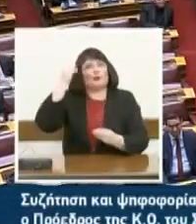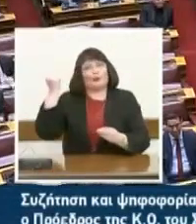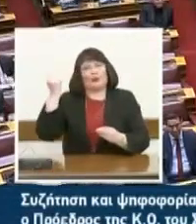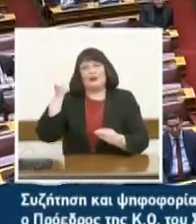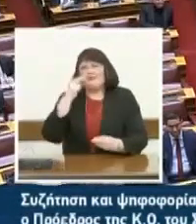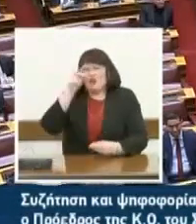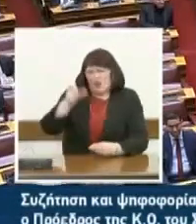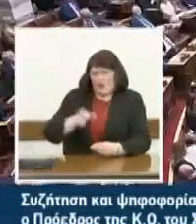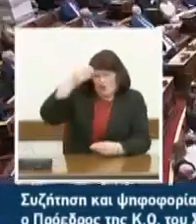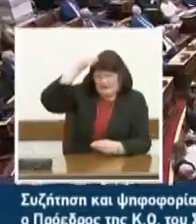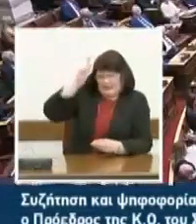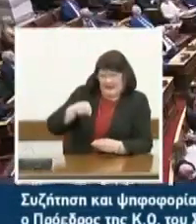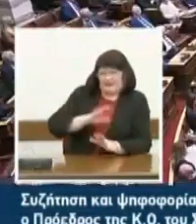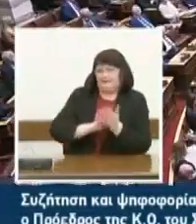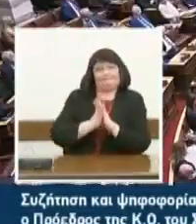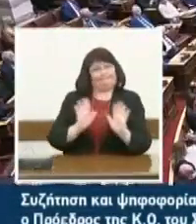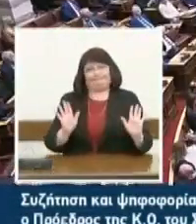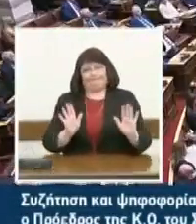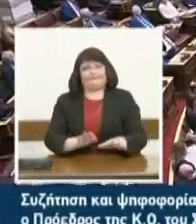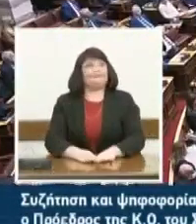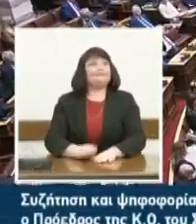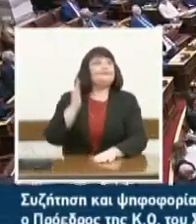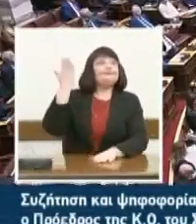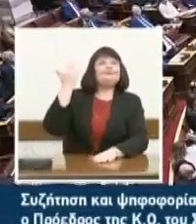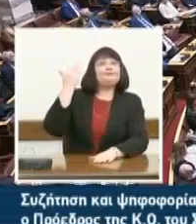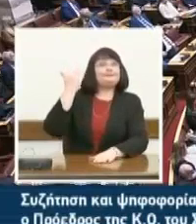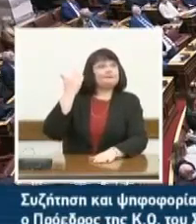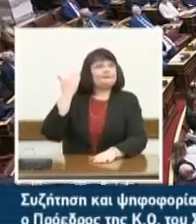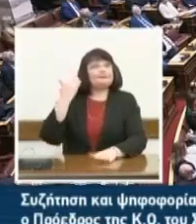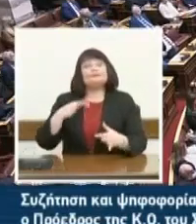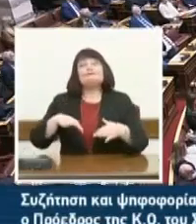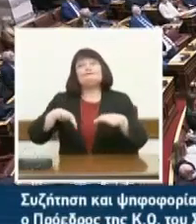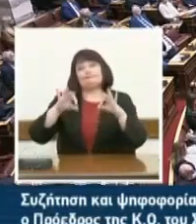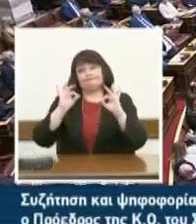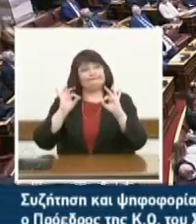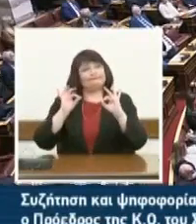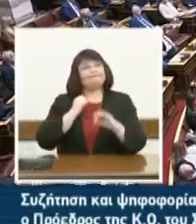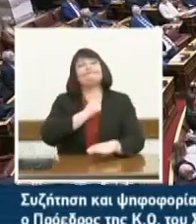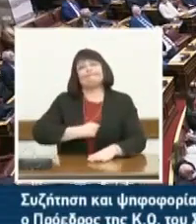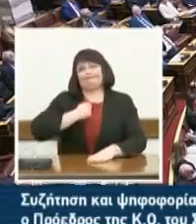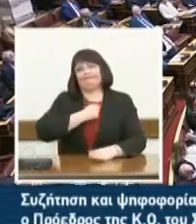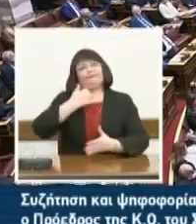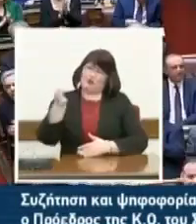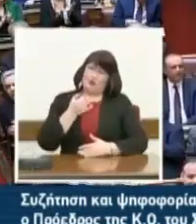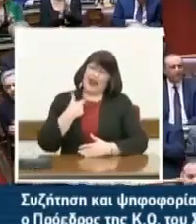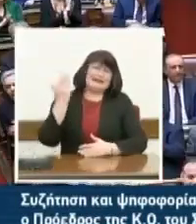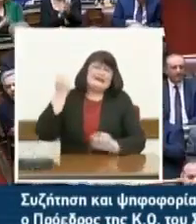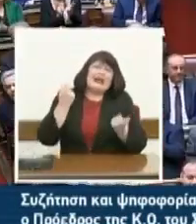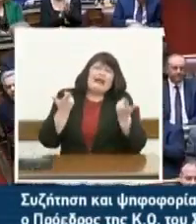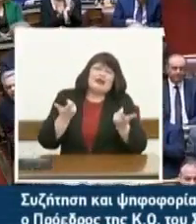βεβαίως θα διαλευκάνει και τις εκκρεμείς υποθέσεις. Λέει επίσης κατ' εντολήν Μητσοτάκη με παρακολουθούσαν στην πιο κρίσιμη προεκλογική μου